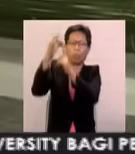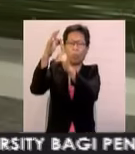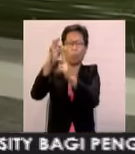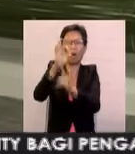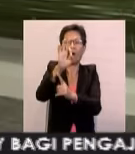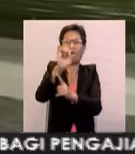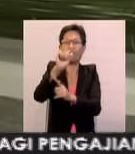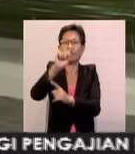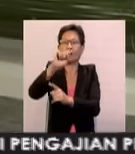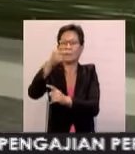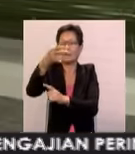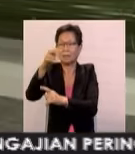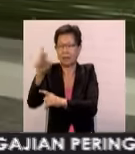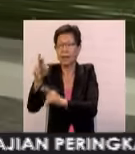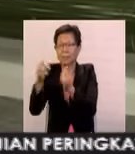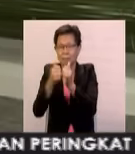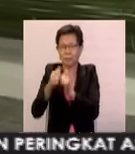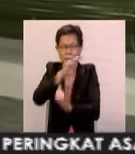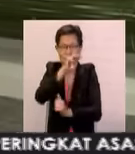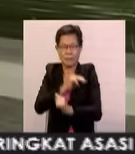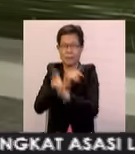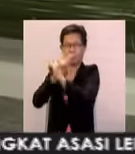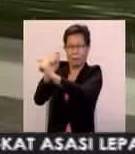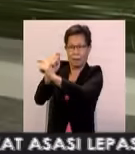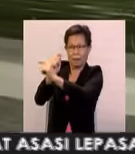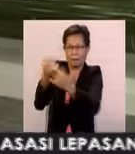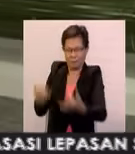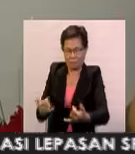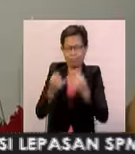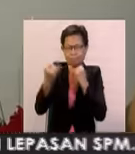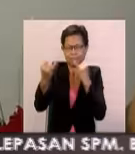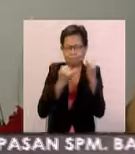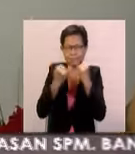Fatil Hidayat Ghazali bersama Menteri Pertahanan.